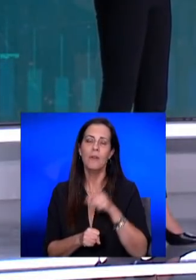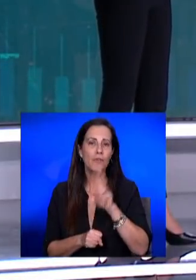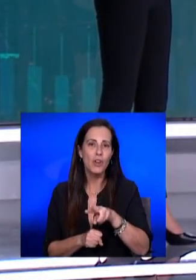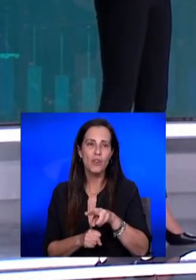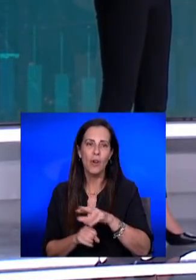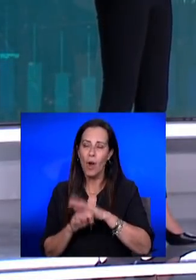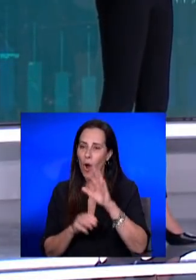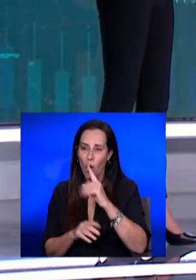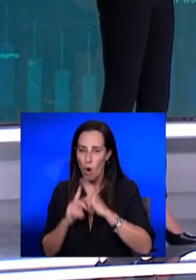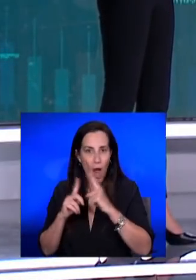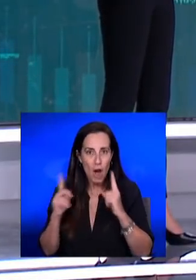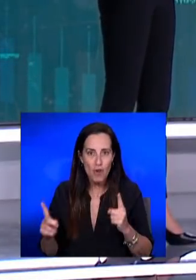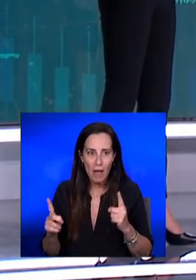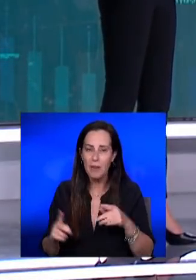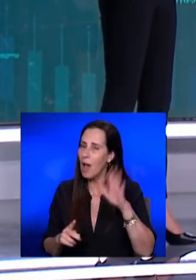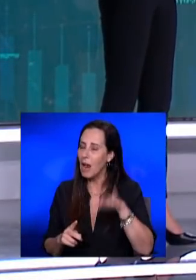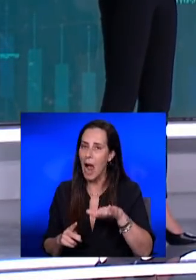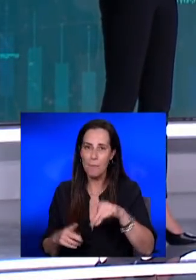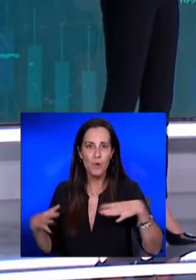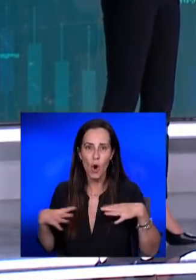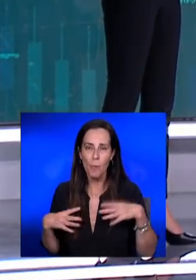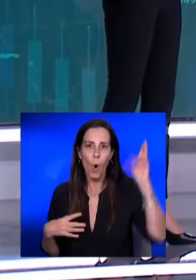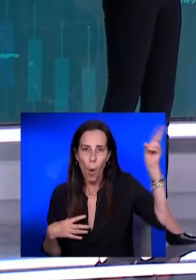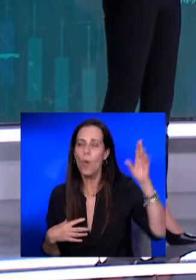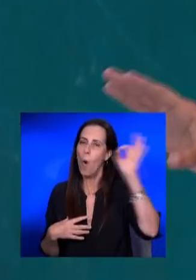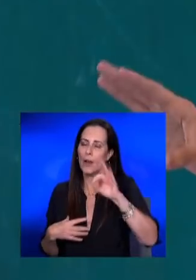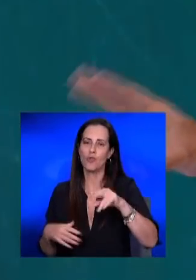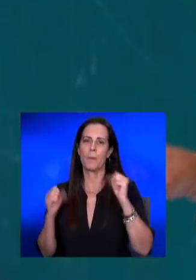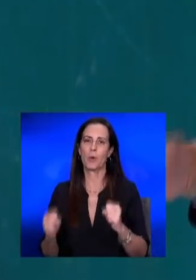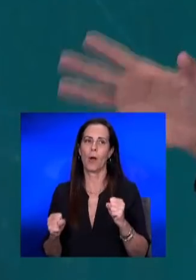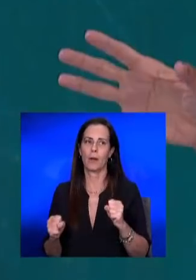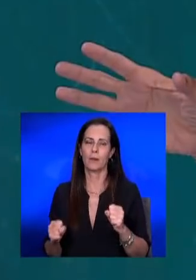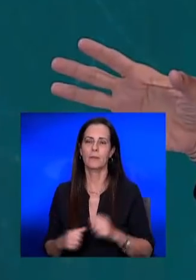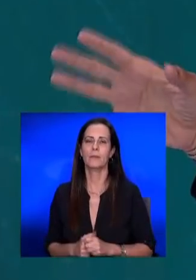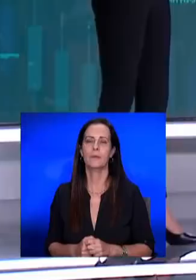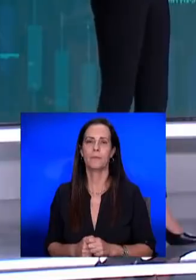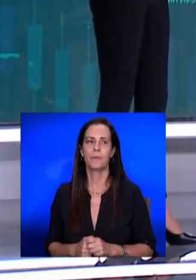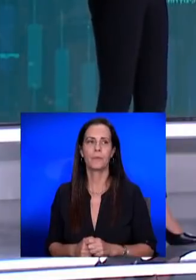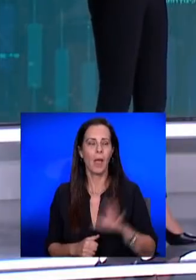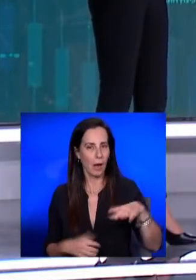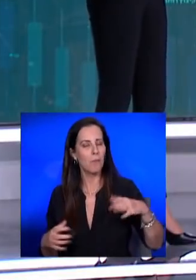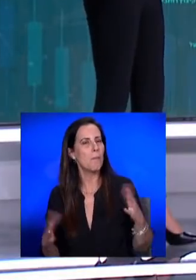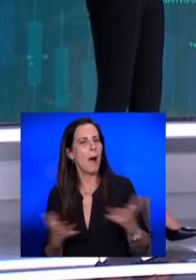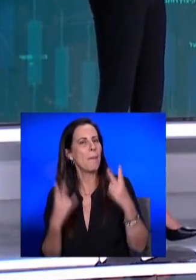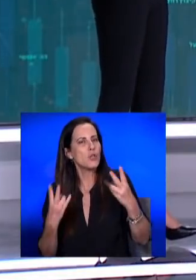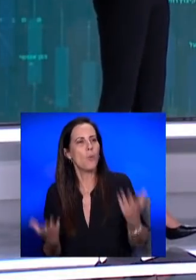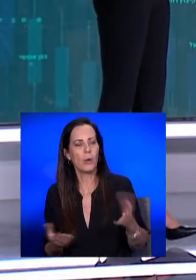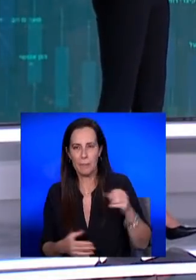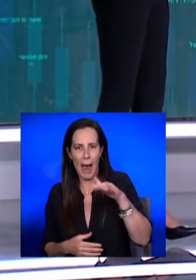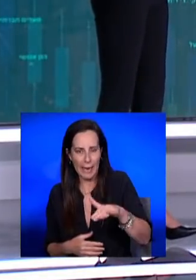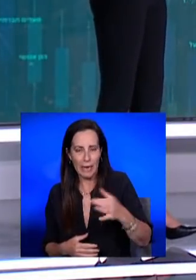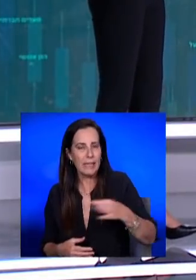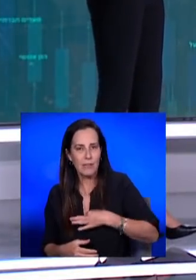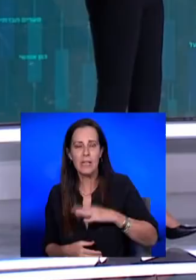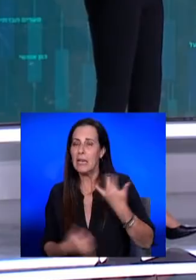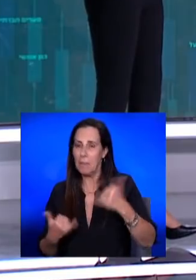כל השנה, גם אגב כשהוא בחול, הוא עדיין חל עליו, ותכף נדבר על זה. וגם בחופשת הקיץ, אז נכון. מה המשמעות אם הילד או הילדה נפצעים הילד